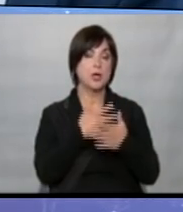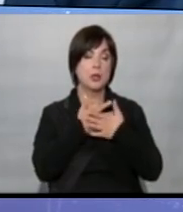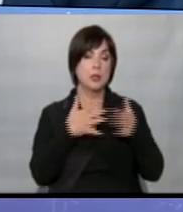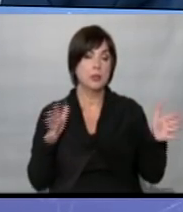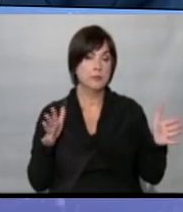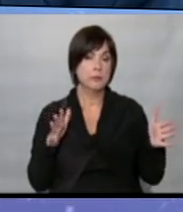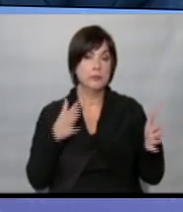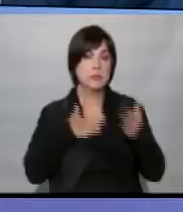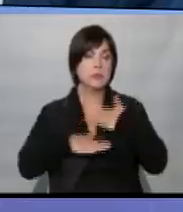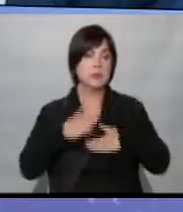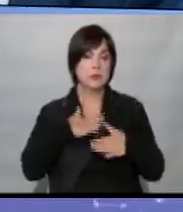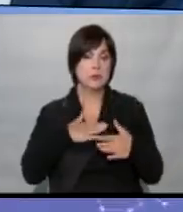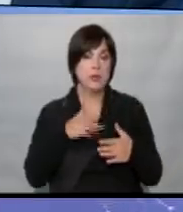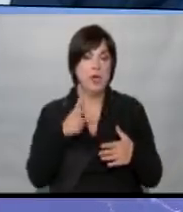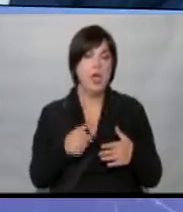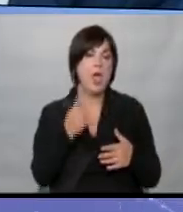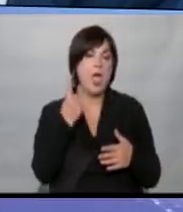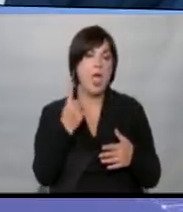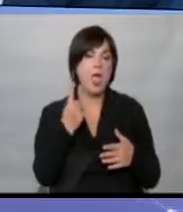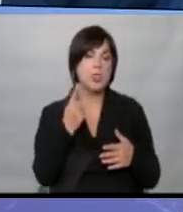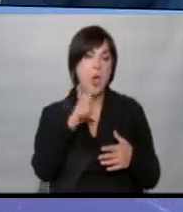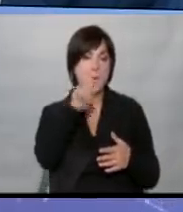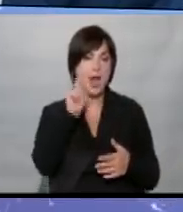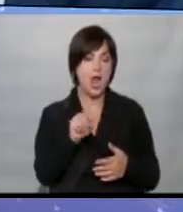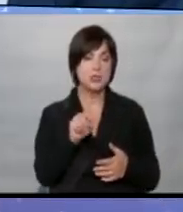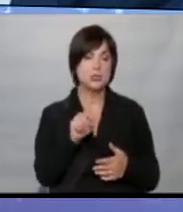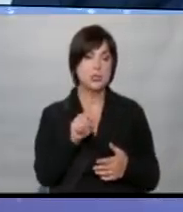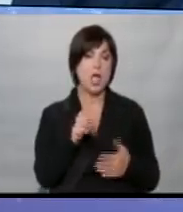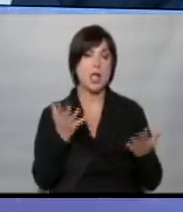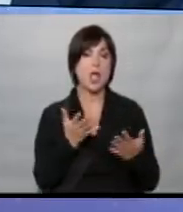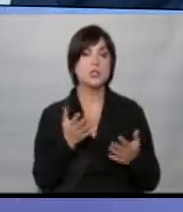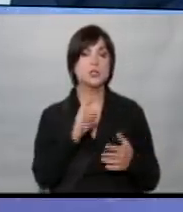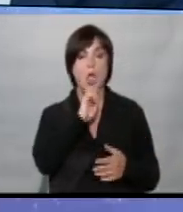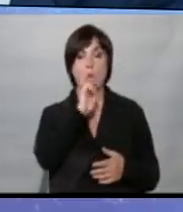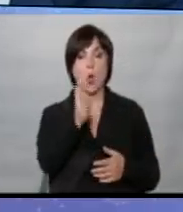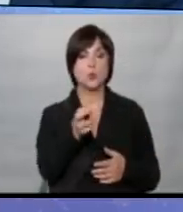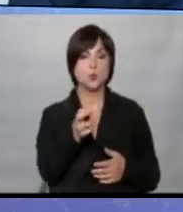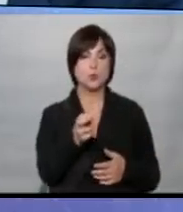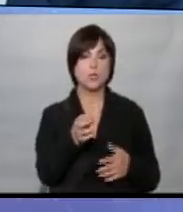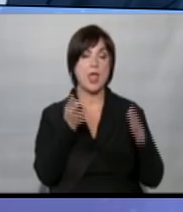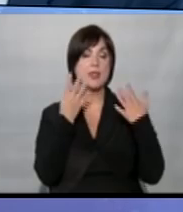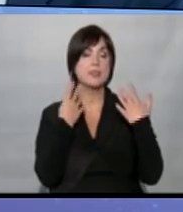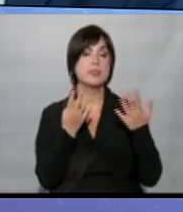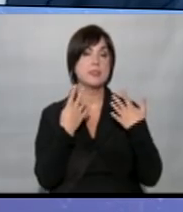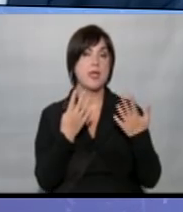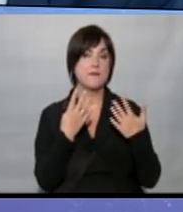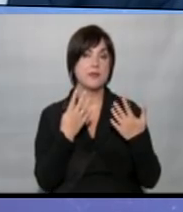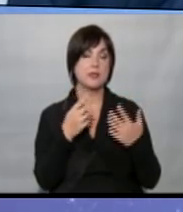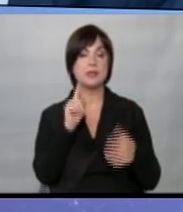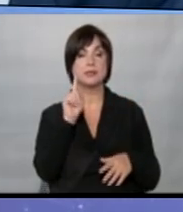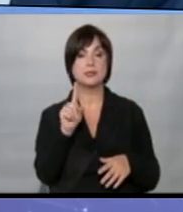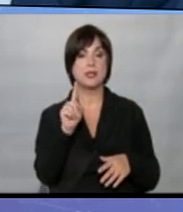огромно расположение за едно поставено прашање, кај што се одговара за 91